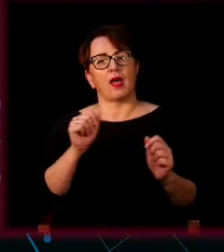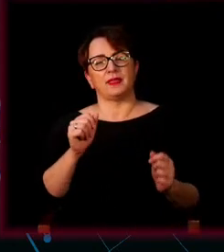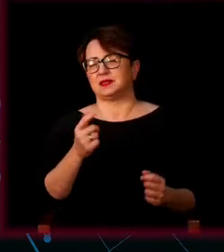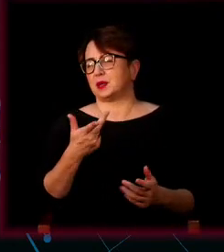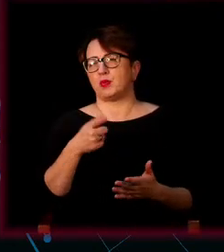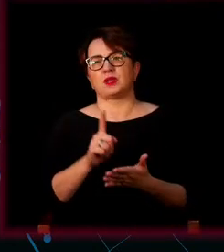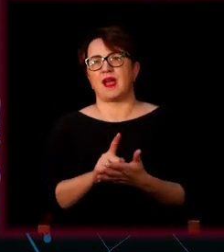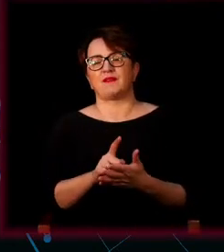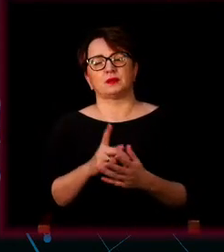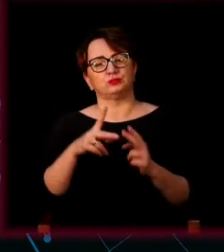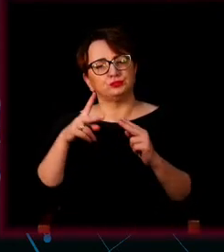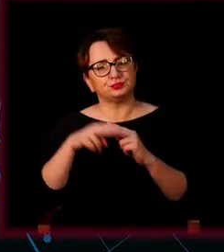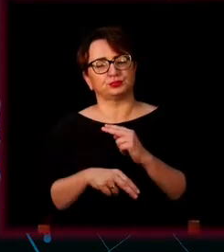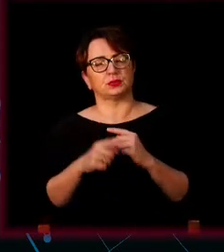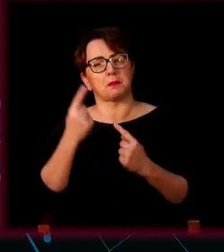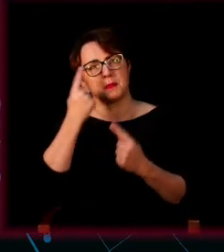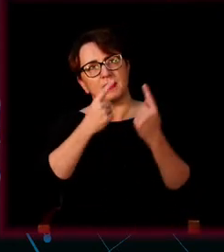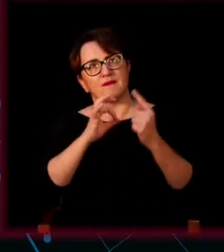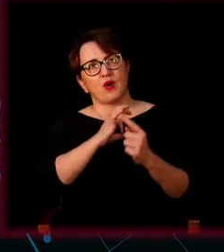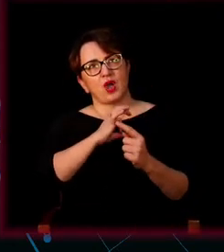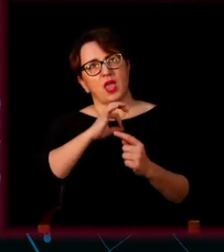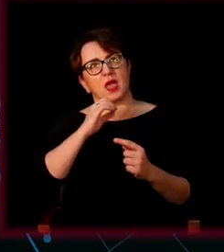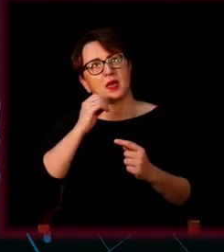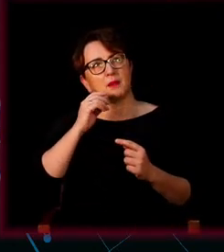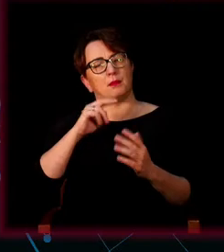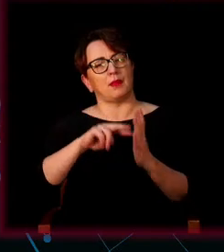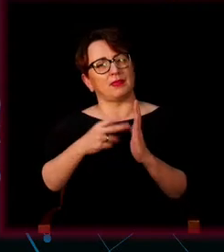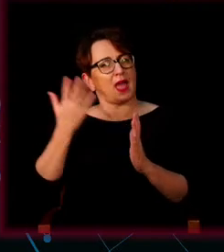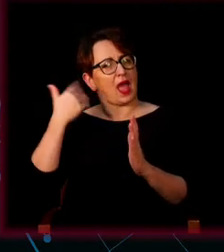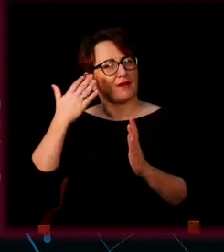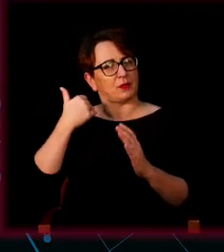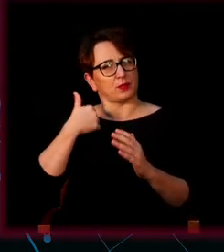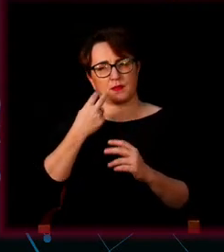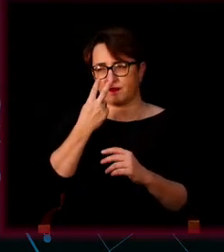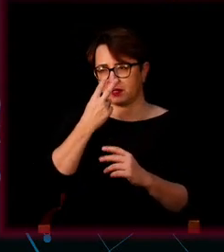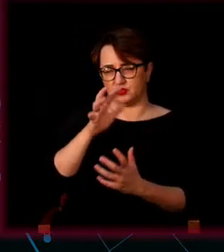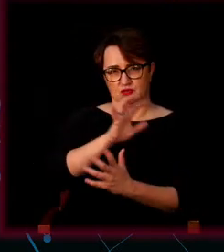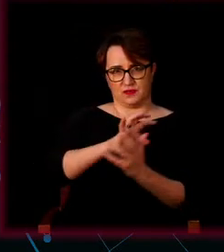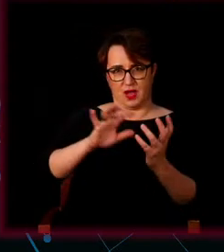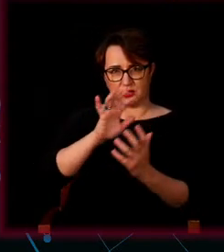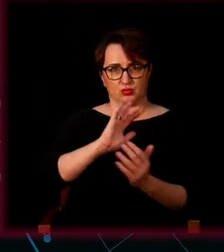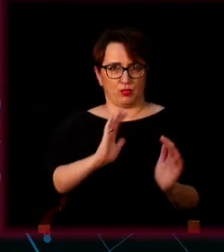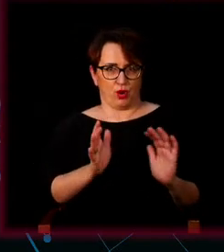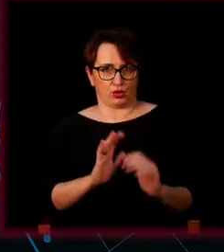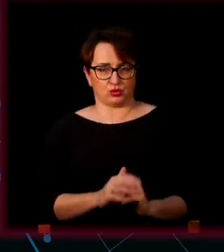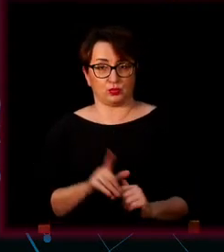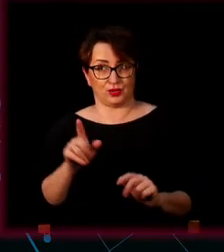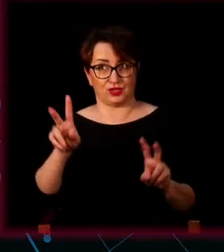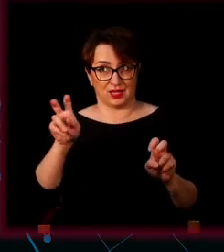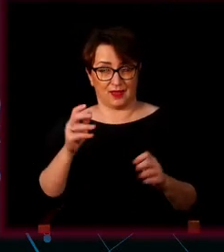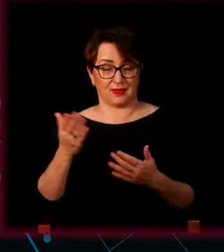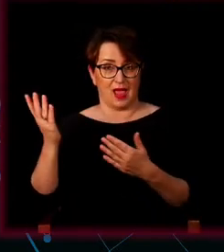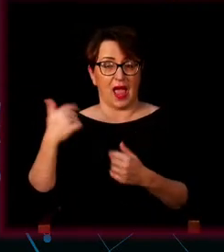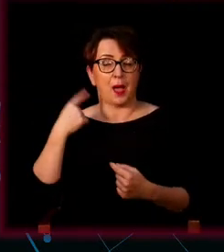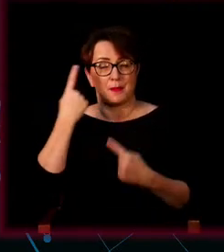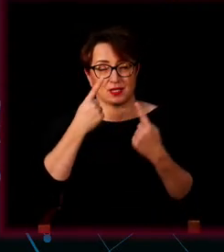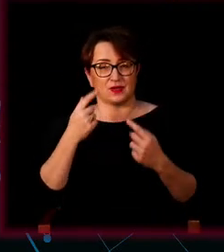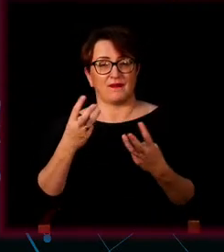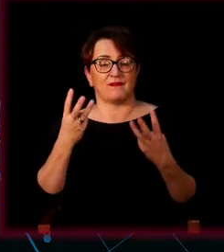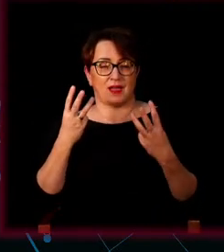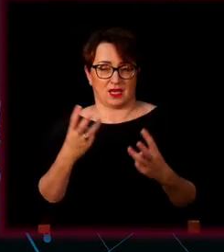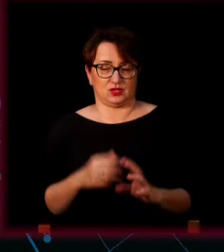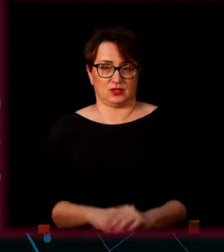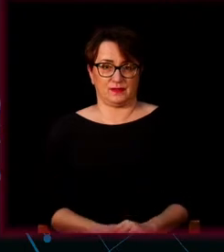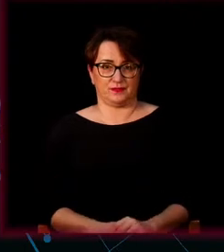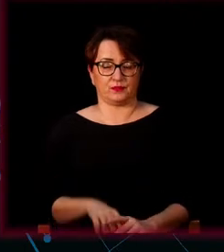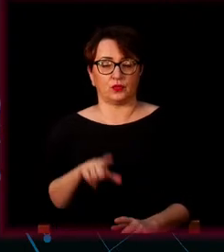jakby przestać patrzeć za pomocą swoich kategorii i swojego sposobu widzenia świata. I tutaj ten cytat, który wrzuciłem, wydaje mi się bardzo znaczący. On tu